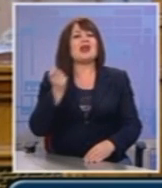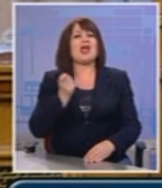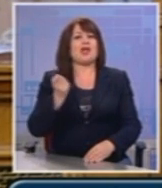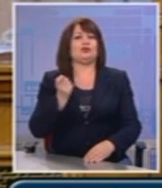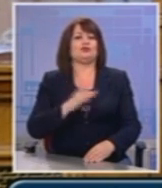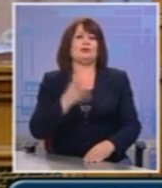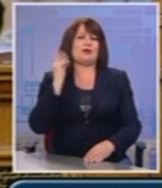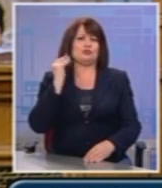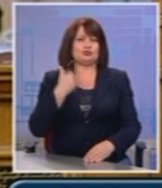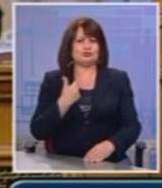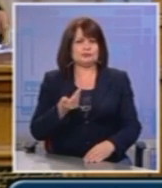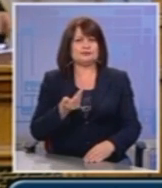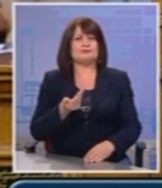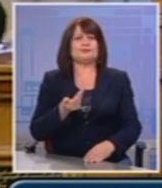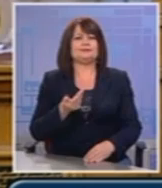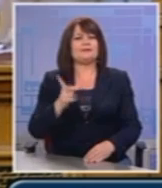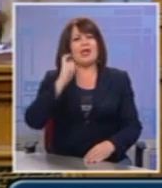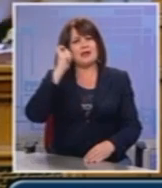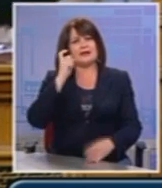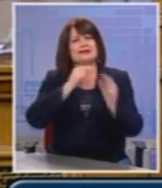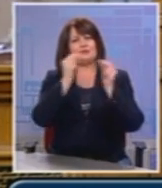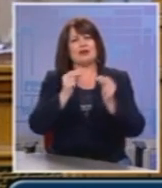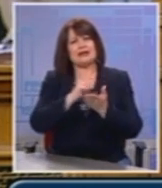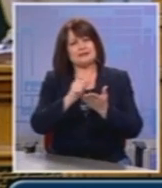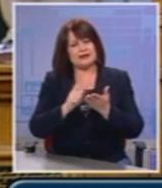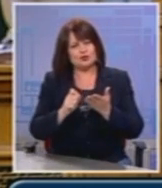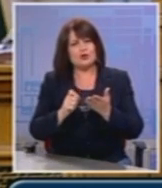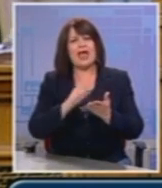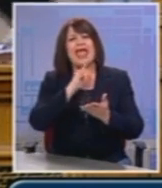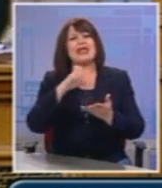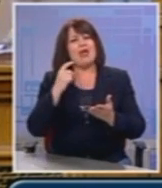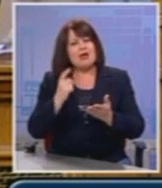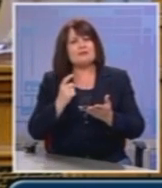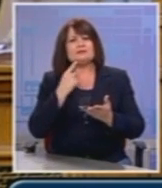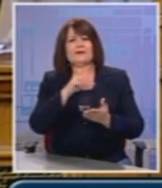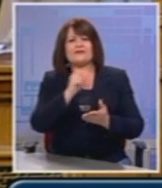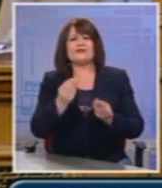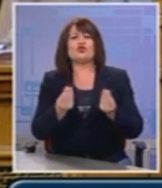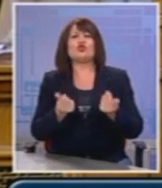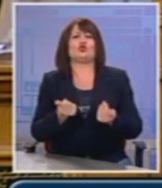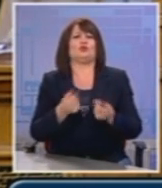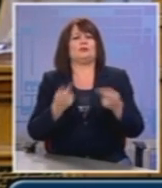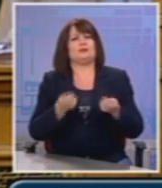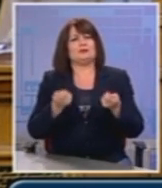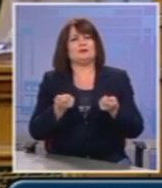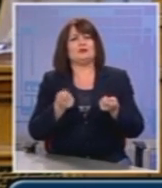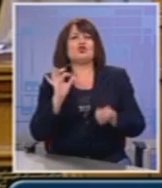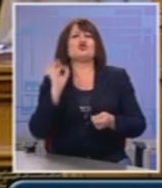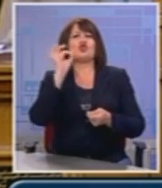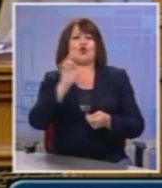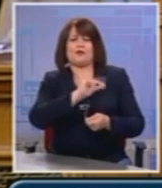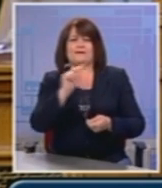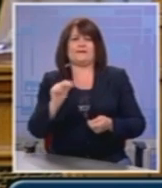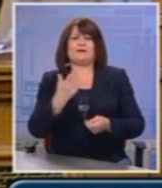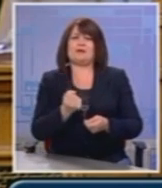όταν ακούσαμε τις εκθέσεις του οηε είδαμε ότι οι ίδιες μέθοδοι χρησιμοποιήθηκαν και οι ίδοι σκοπο